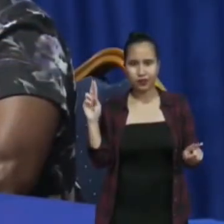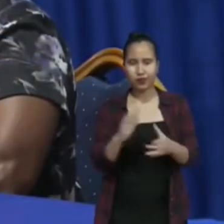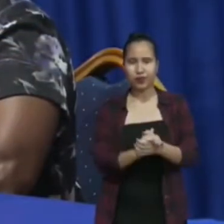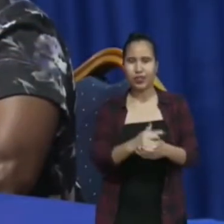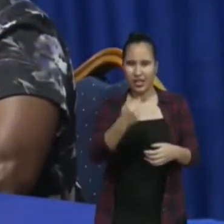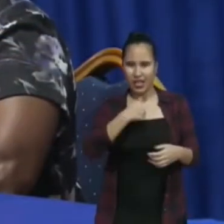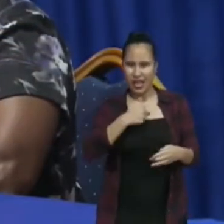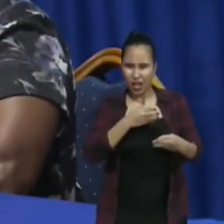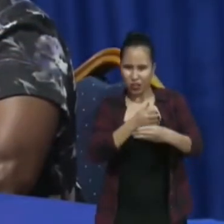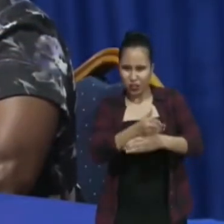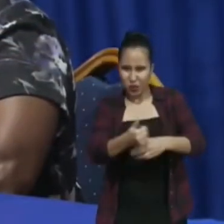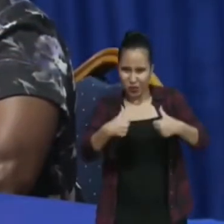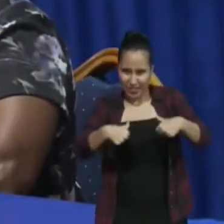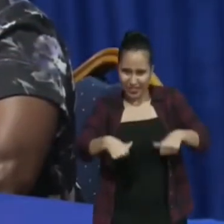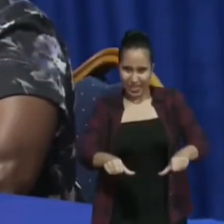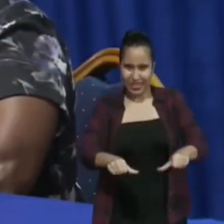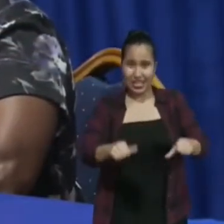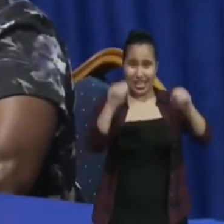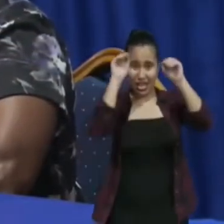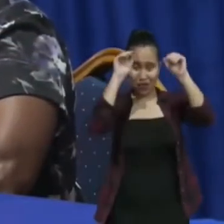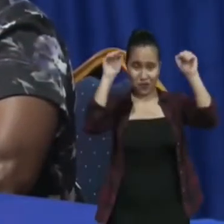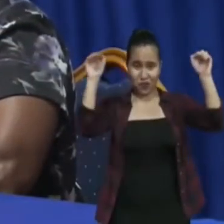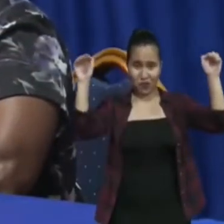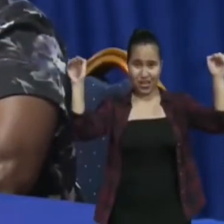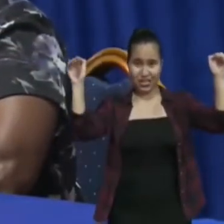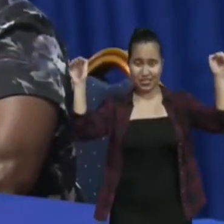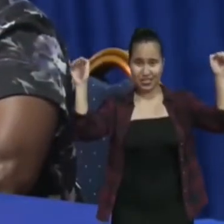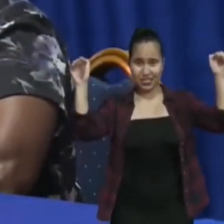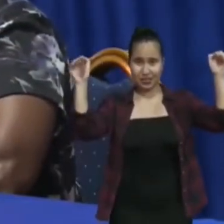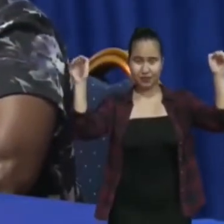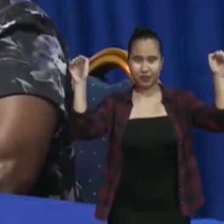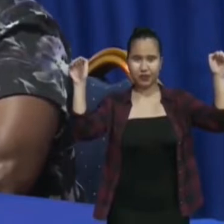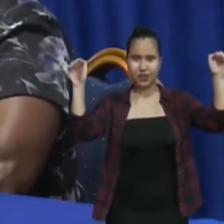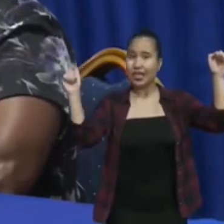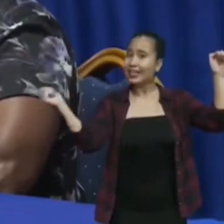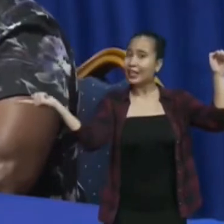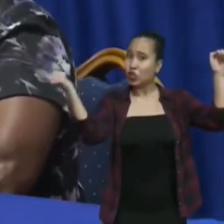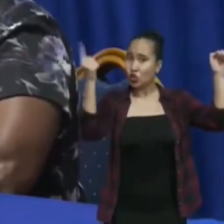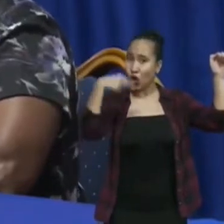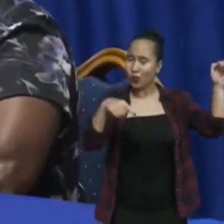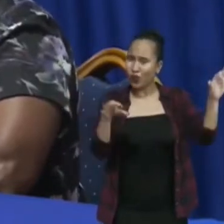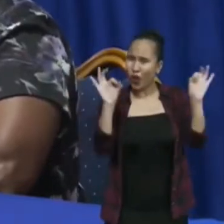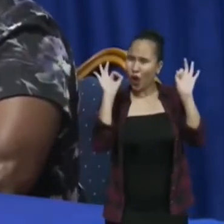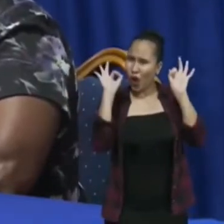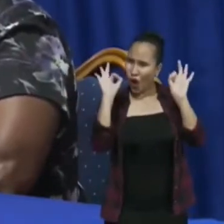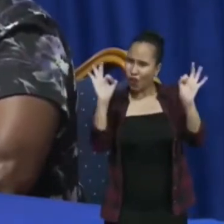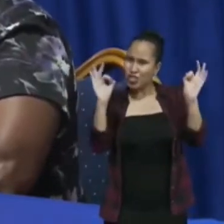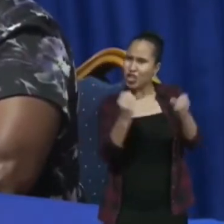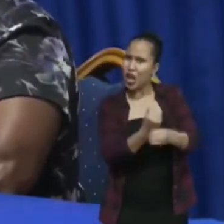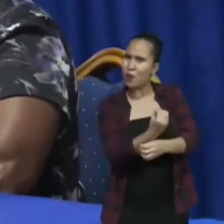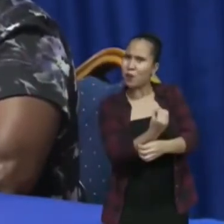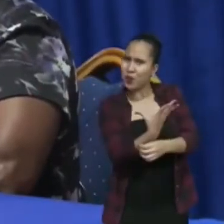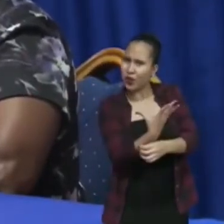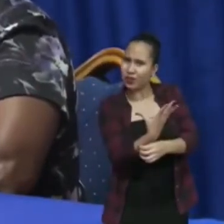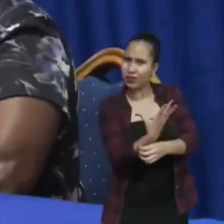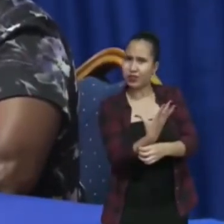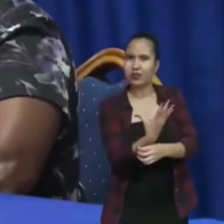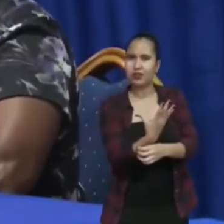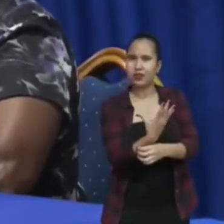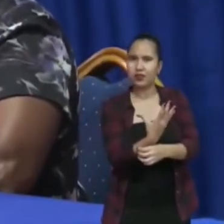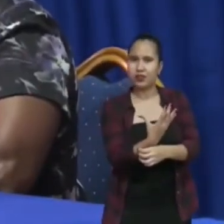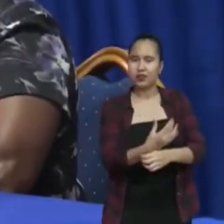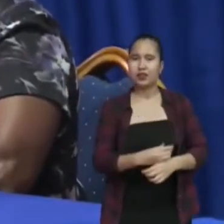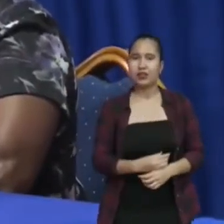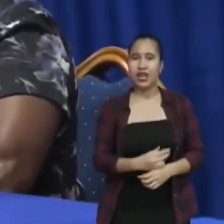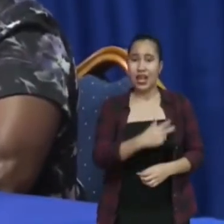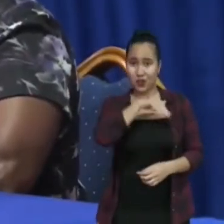gisteren op de COVID-19 persconferentie. Feira zegt dat de aanscherping noodzakelijk is omdat een deel van de samenleving zich